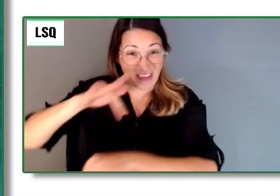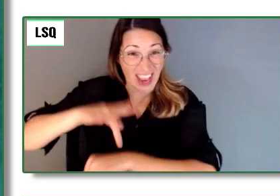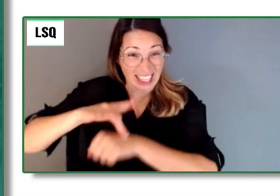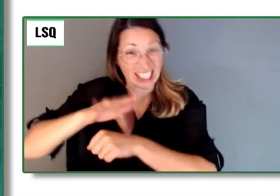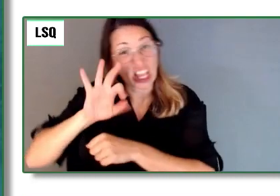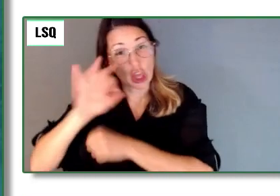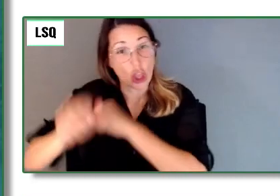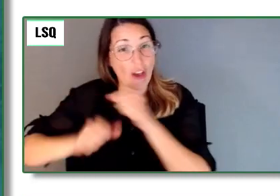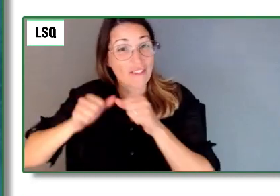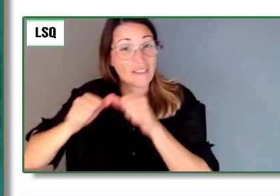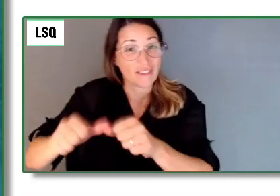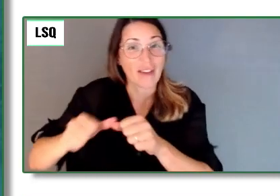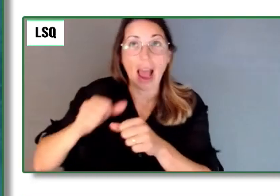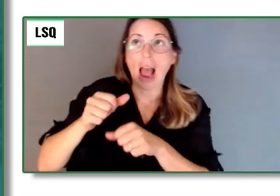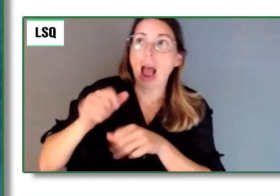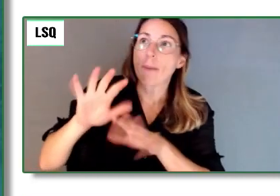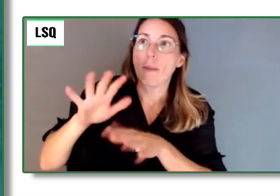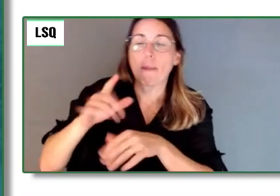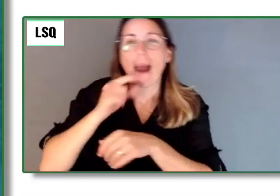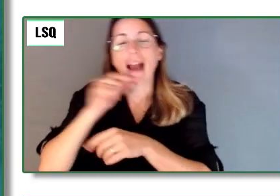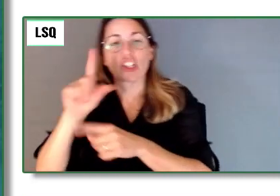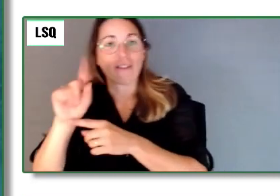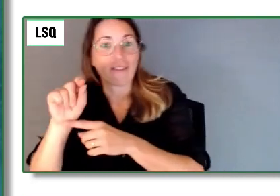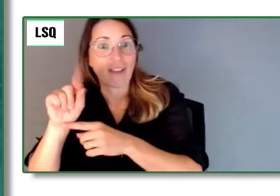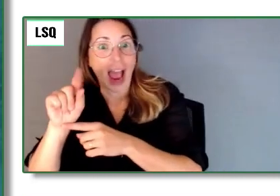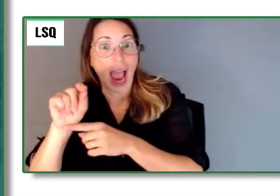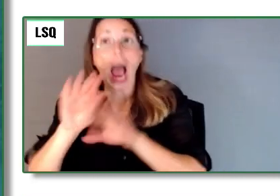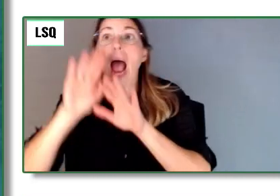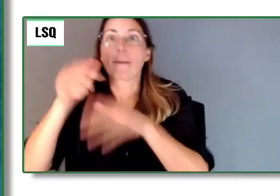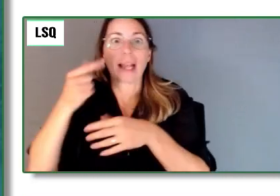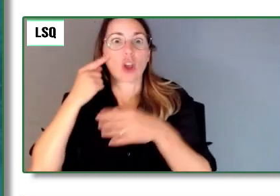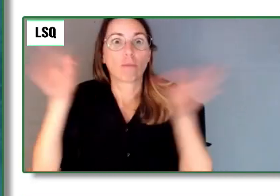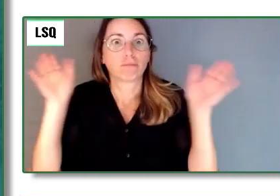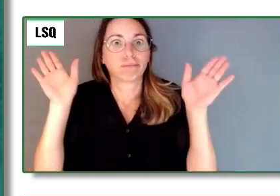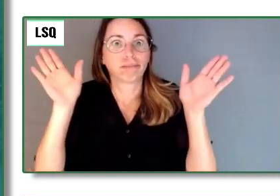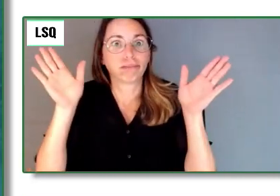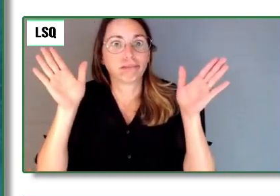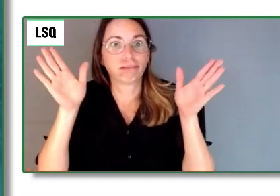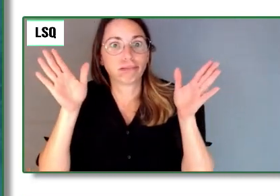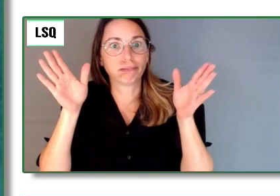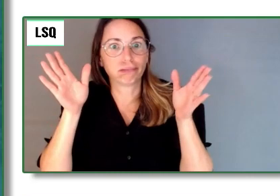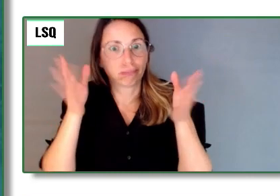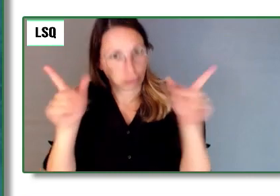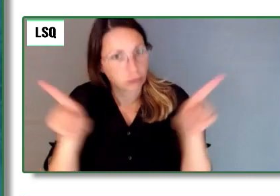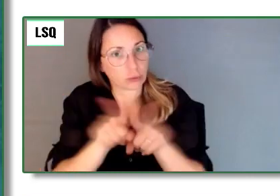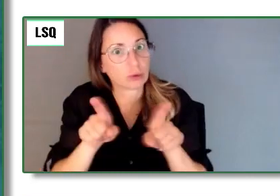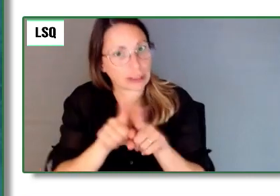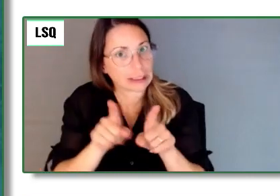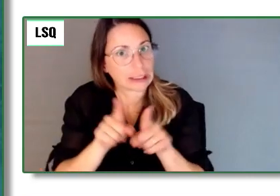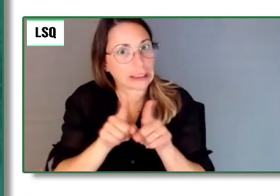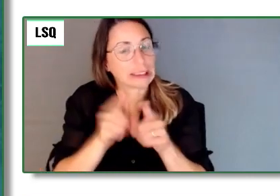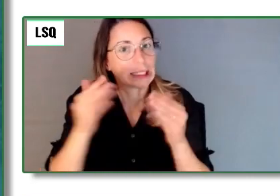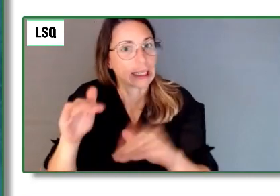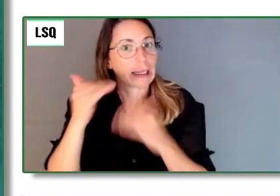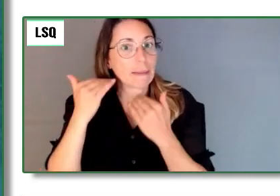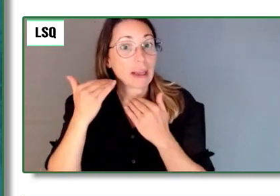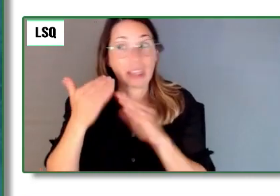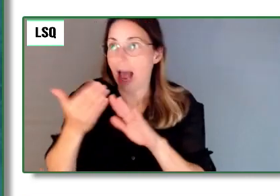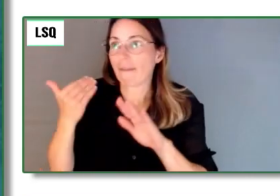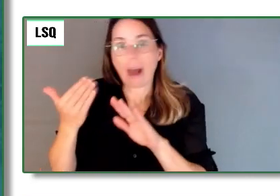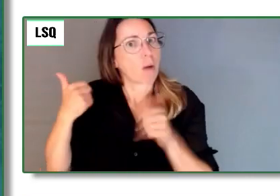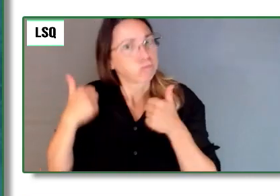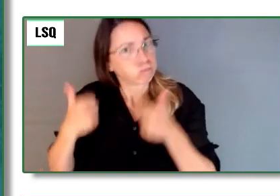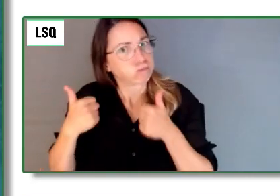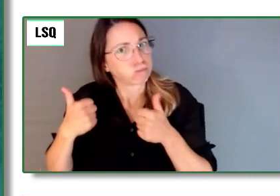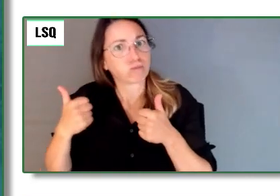fonctionnelle parce que jusque-là, je pouvais faire beaucoup de choses en regardant et en élargissant, magnifiant. Mais lorsque j'étais dans la vingtaine,